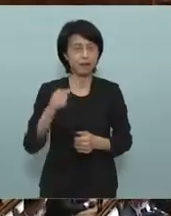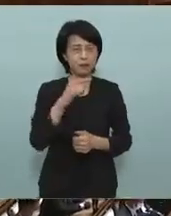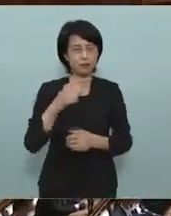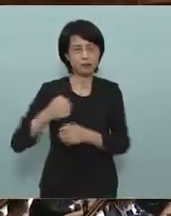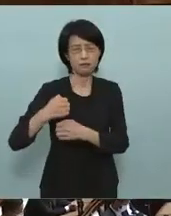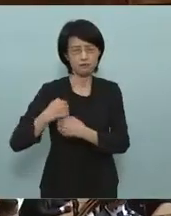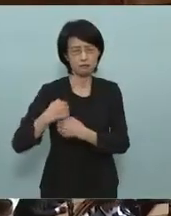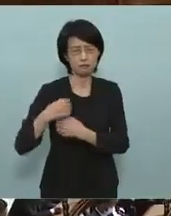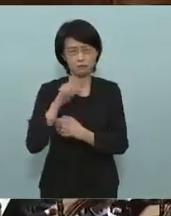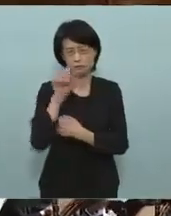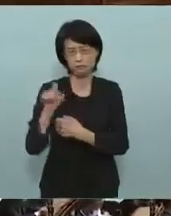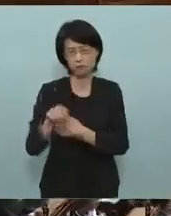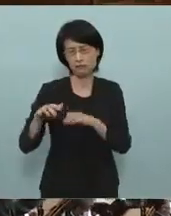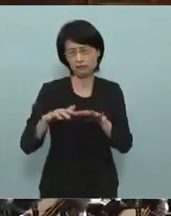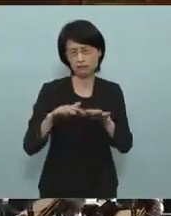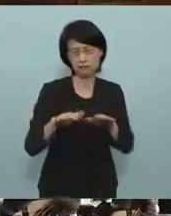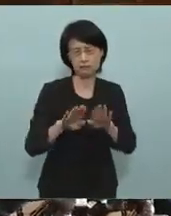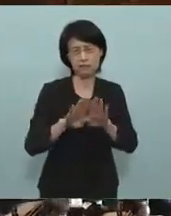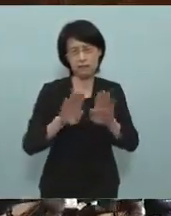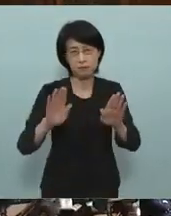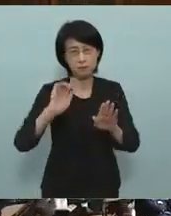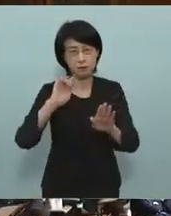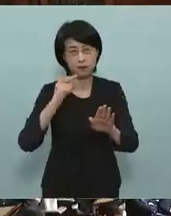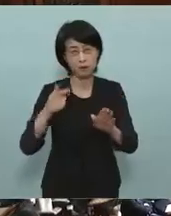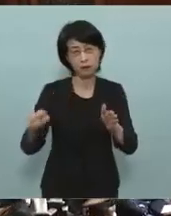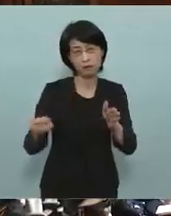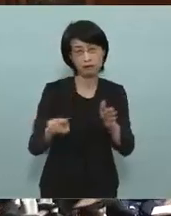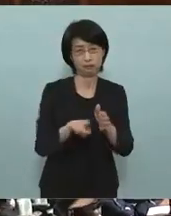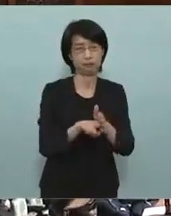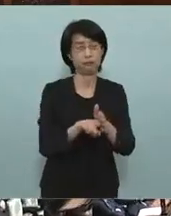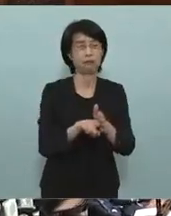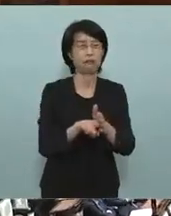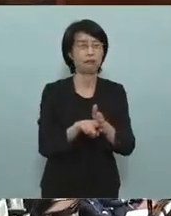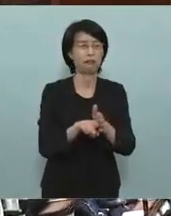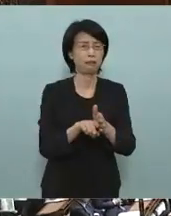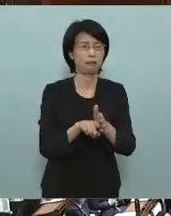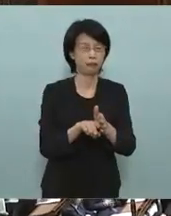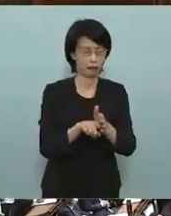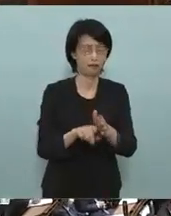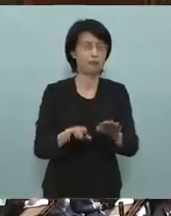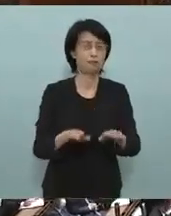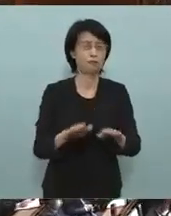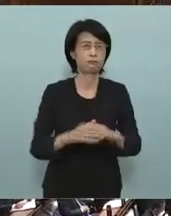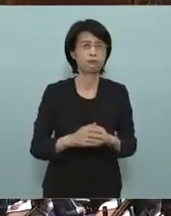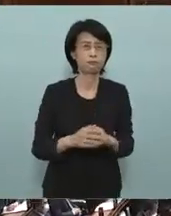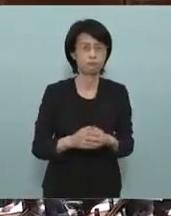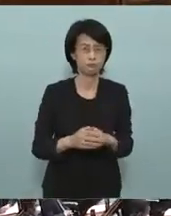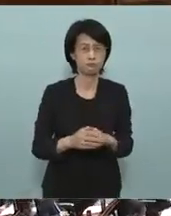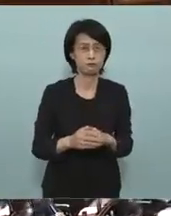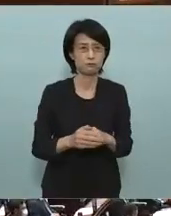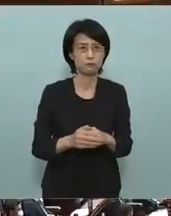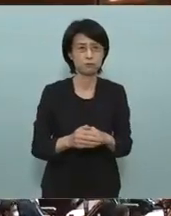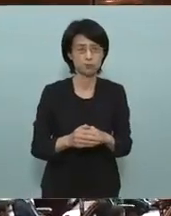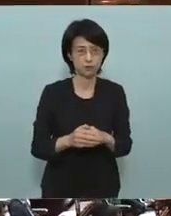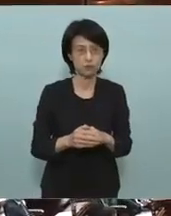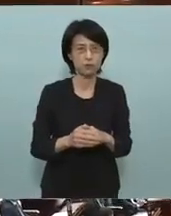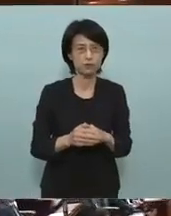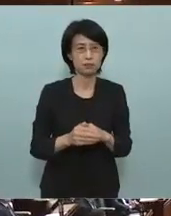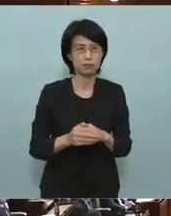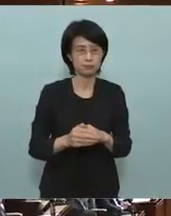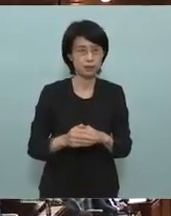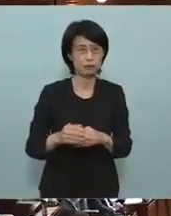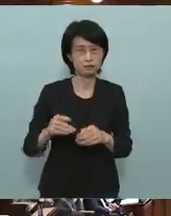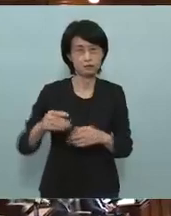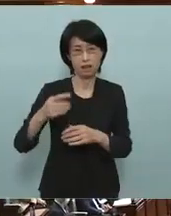ロシアによるウクライナ侵略が始まり半年以上が経ちましたいわゆる編入の動き